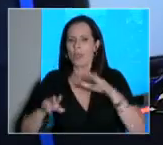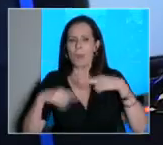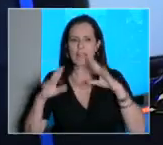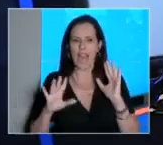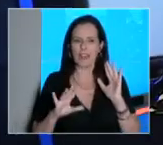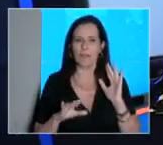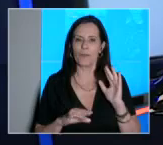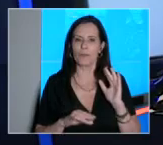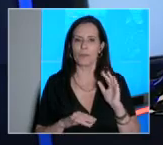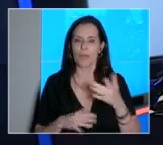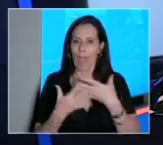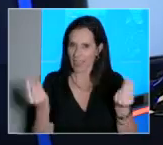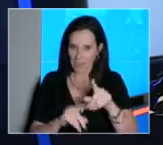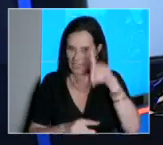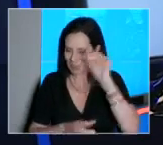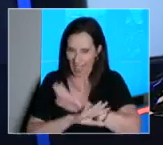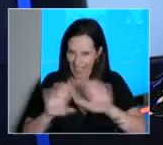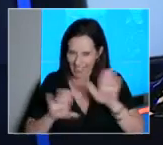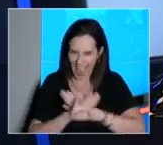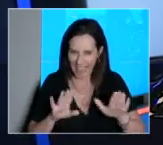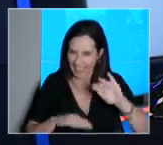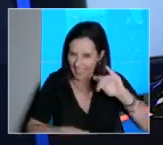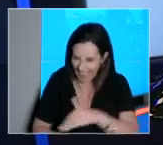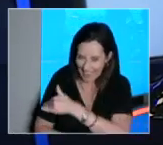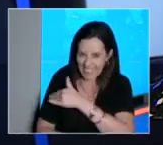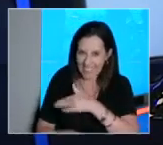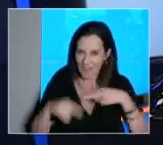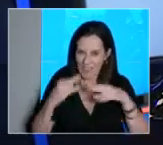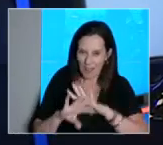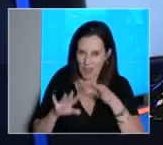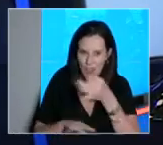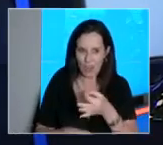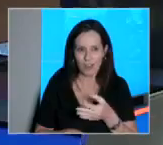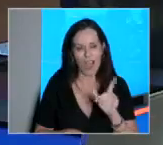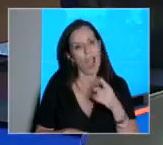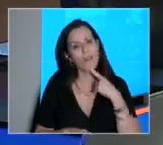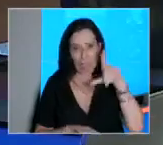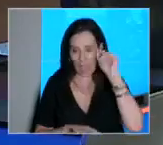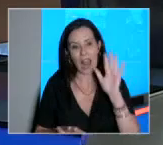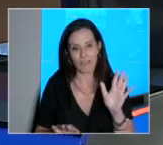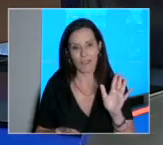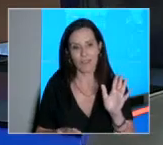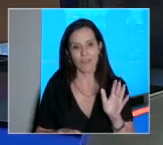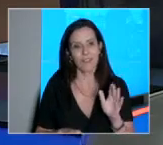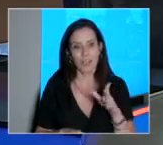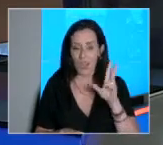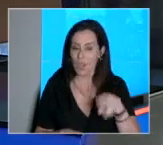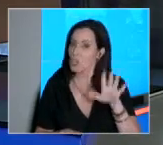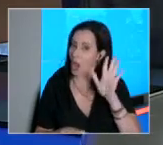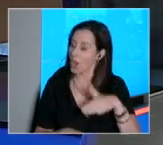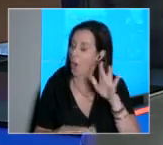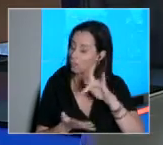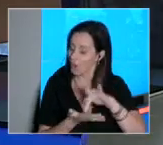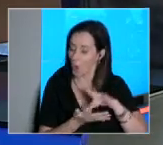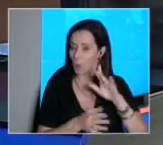לאדם, אין כזה דבר בתל אביב. אין דבר. בואו רגע לא נשווה רק את תל אביב לירושלים, כי בדרך